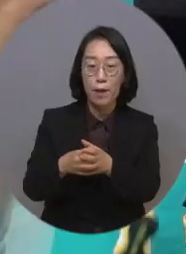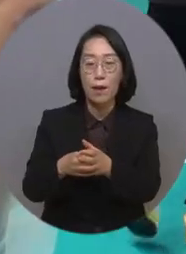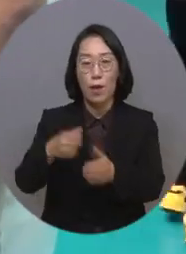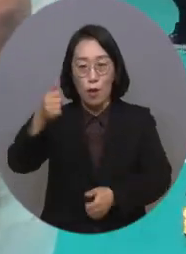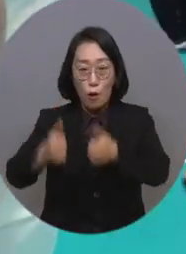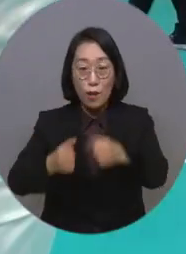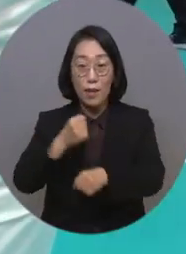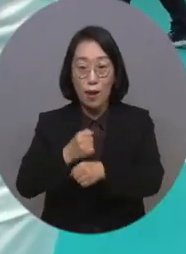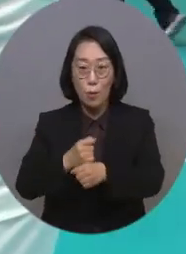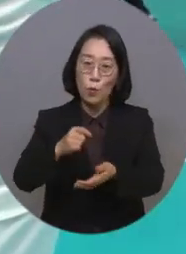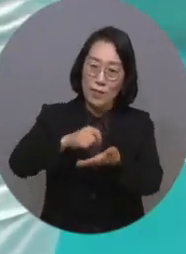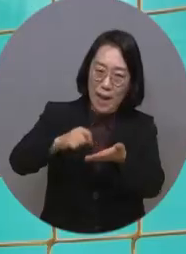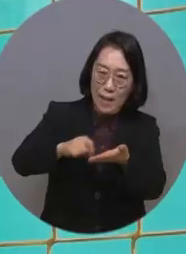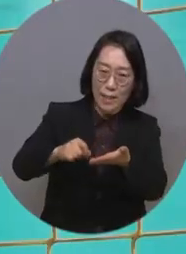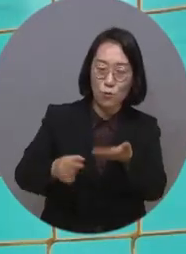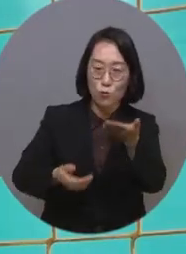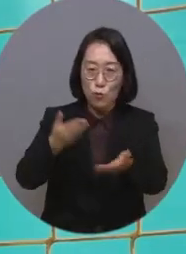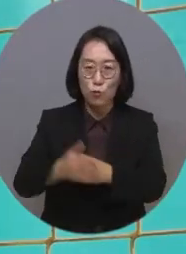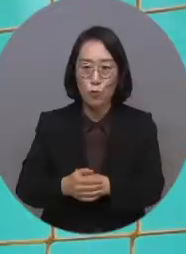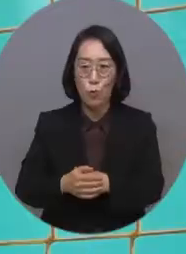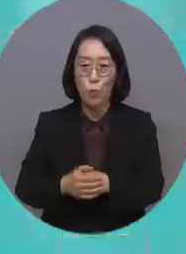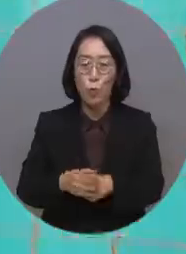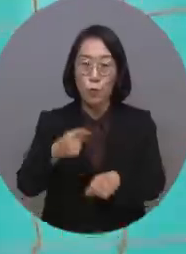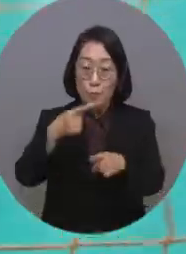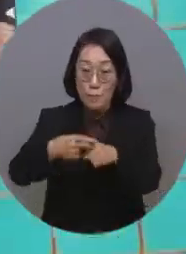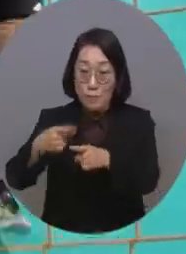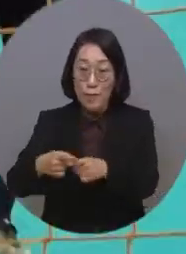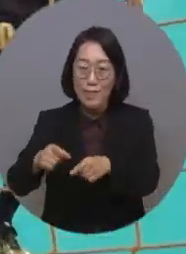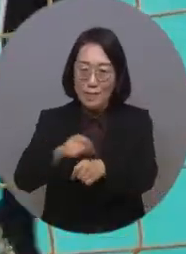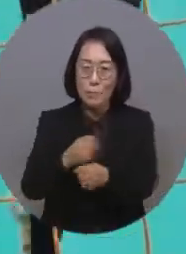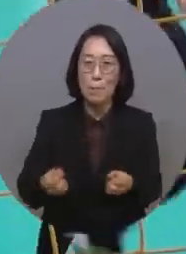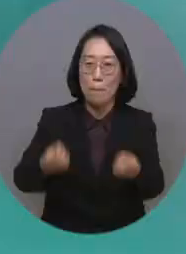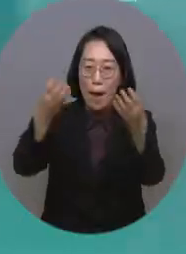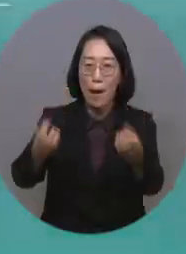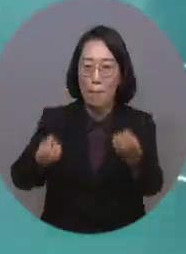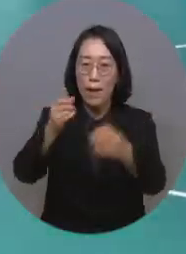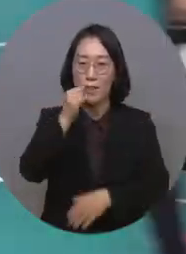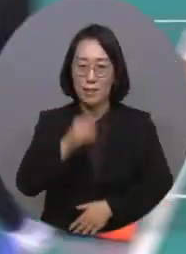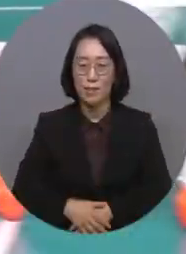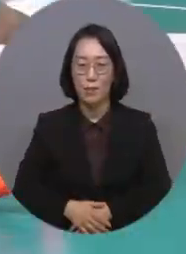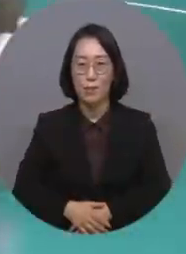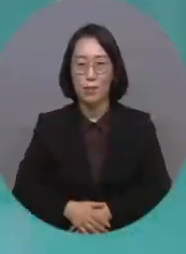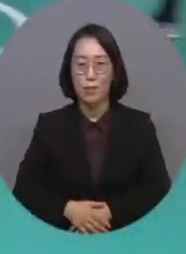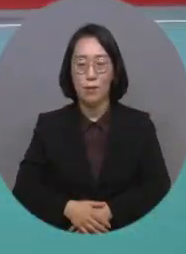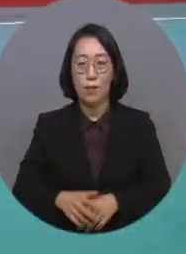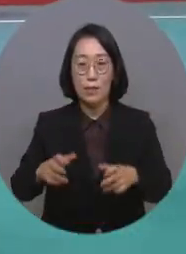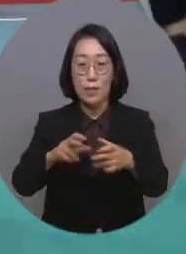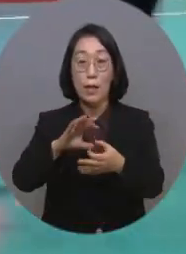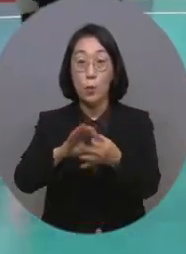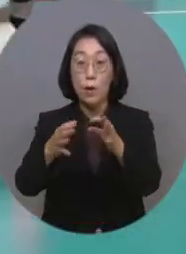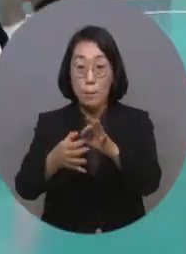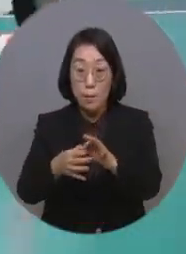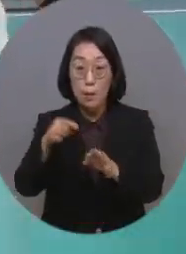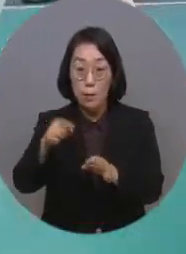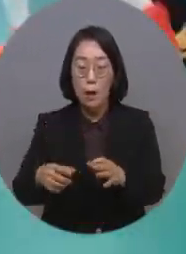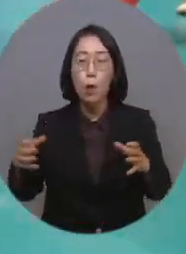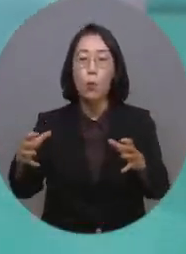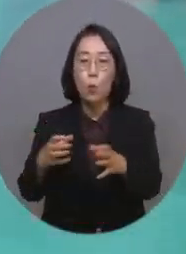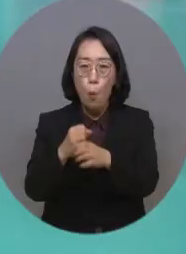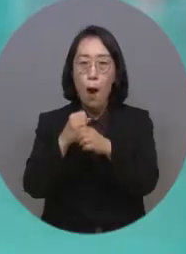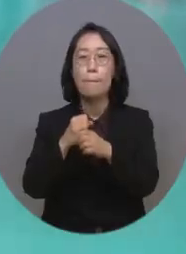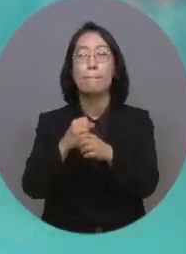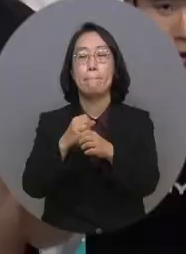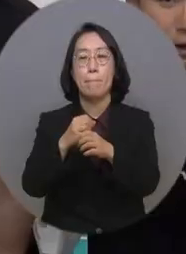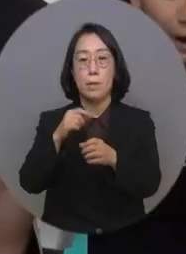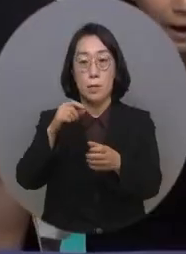하며 사인회를 진행하고 중간중간 이벤트를 진행했습니다. 스페셜 올림픽 코리아는 앞으로도 통합 스포츠에 대한